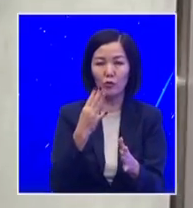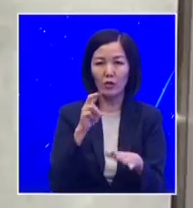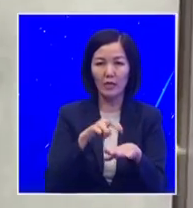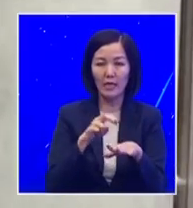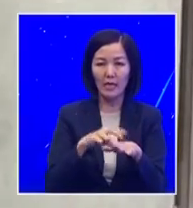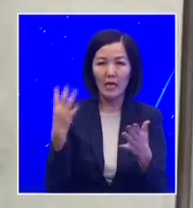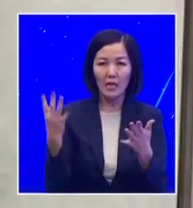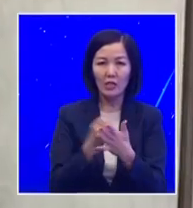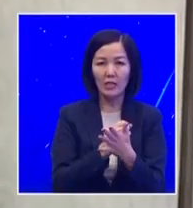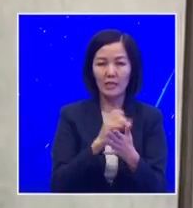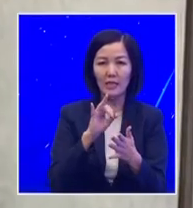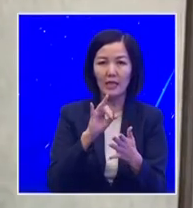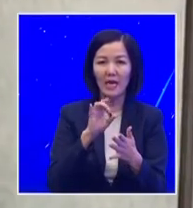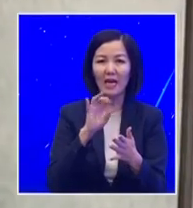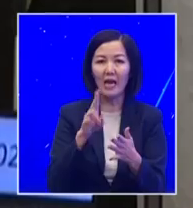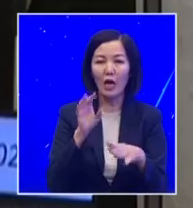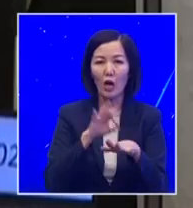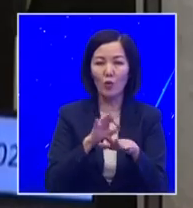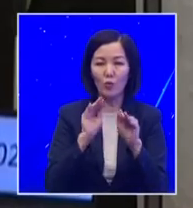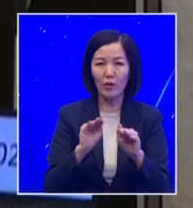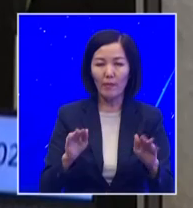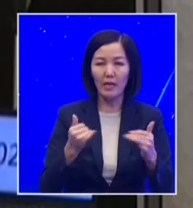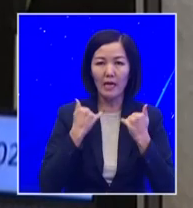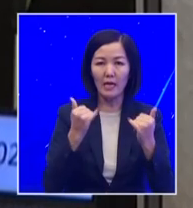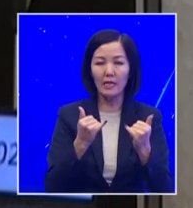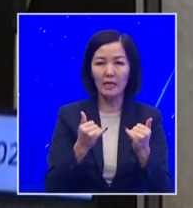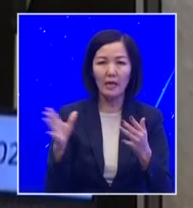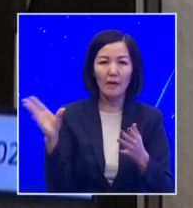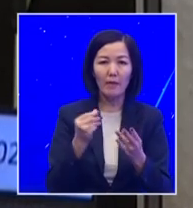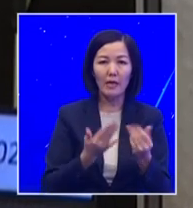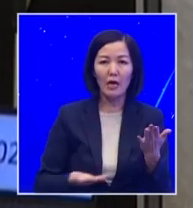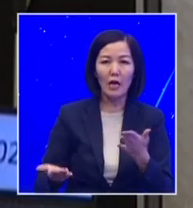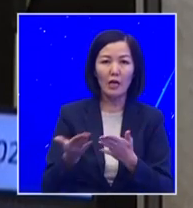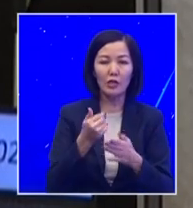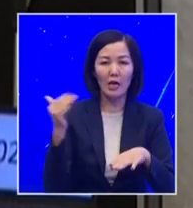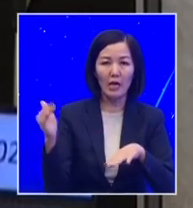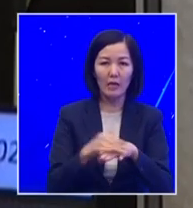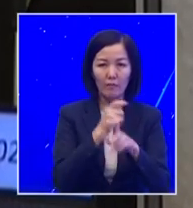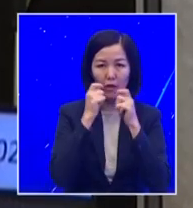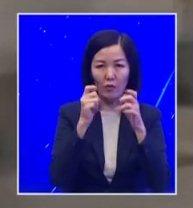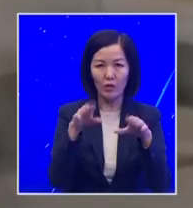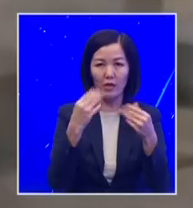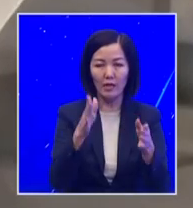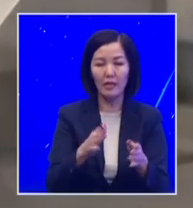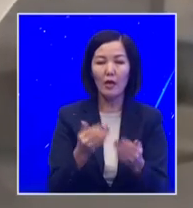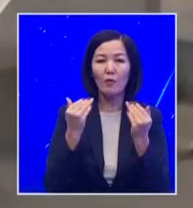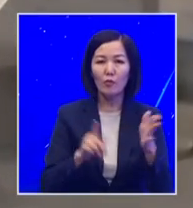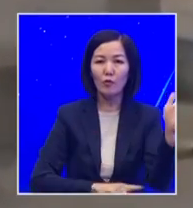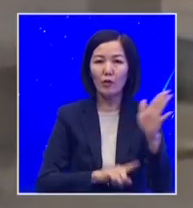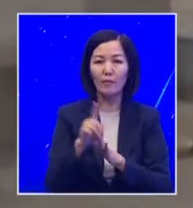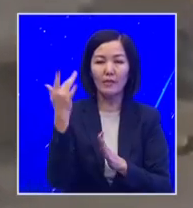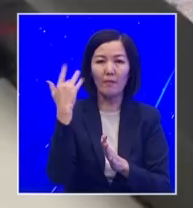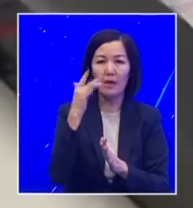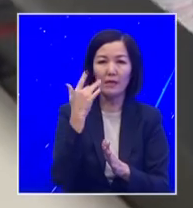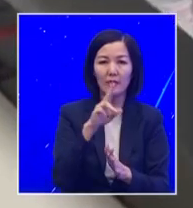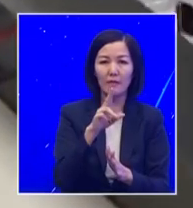жетістігін ісік ауруына шалдыққан балаларға арнады. Айта кетейік, шарада жиналған барлық қаражат қайырымдылыққа аударылады. Ал бүгіннен бастап ақшта